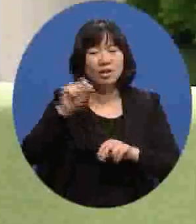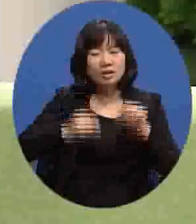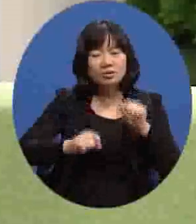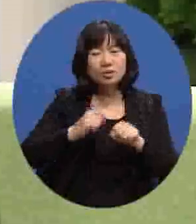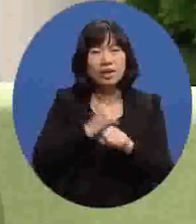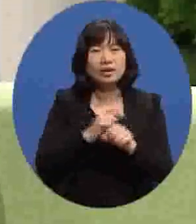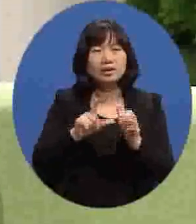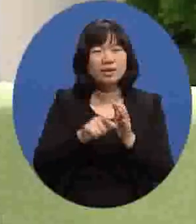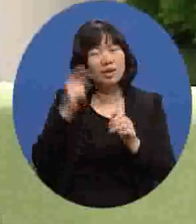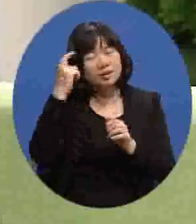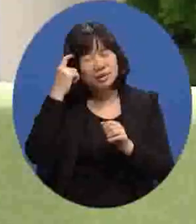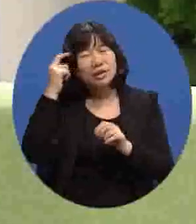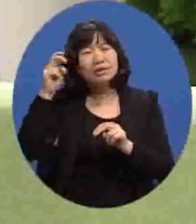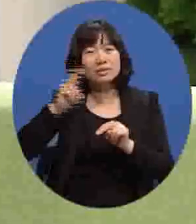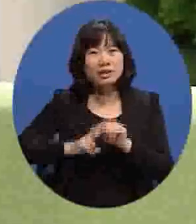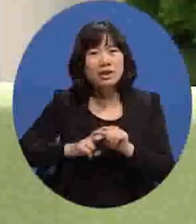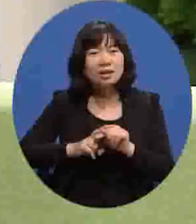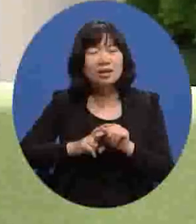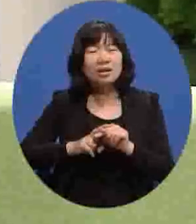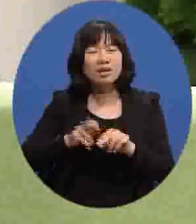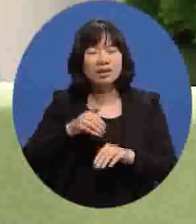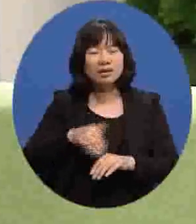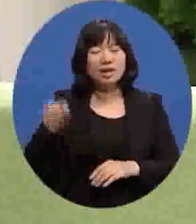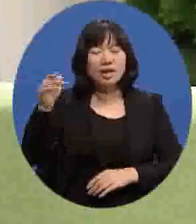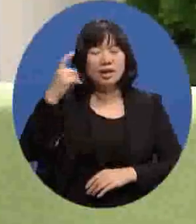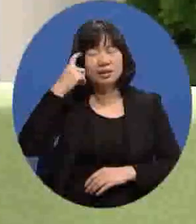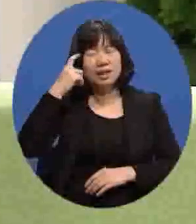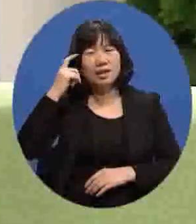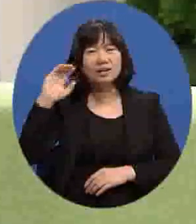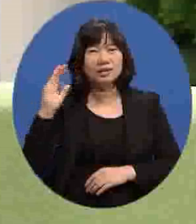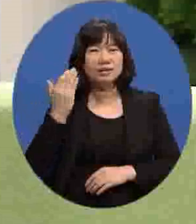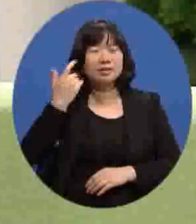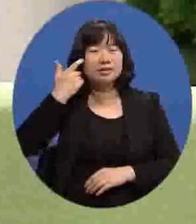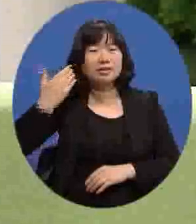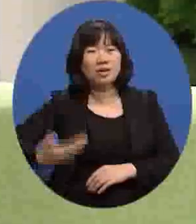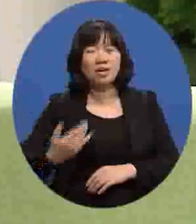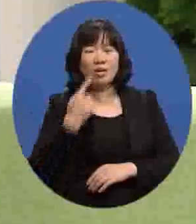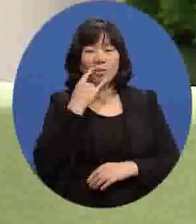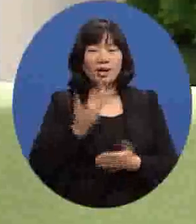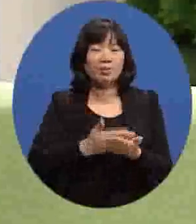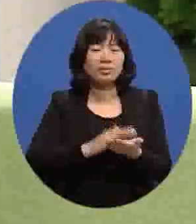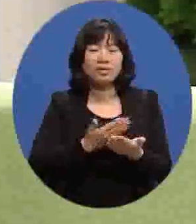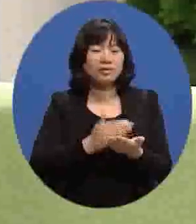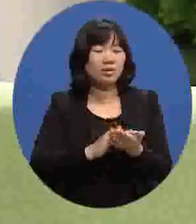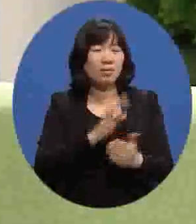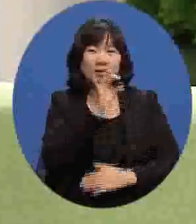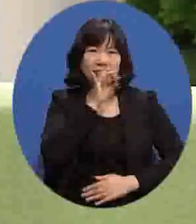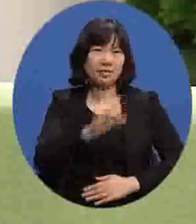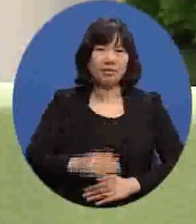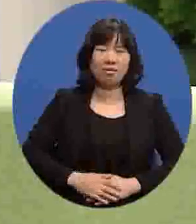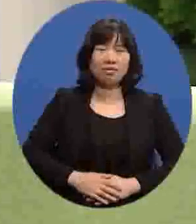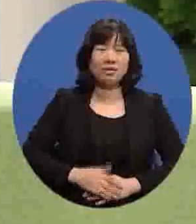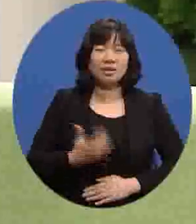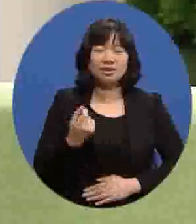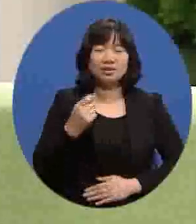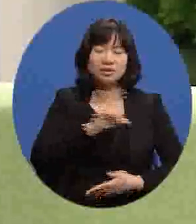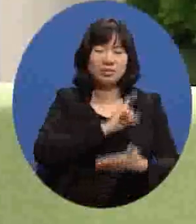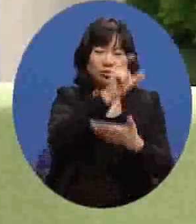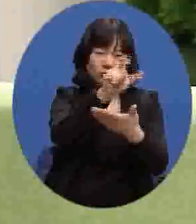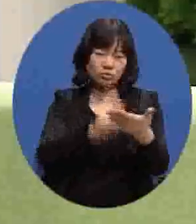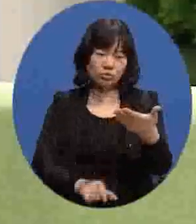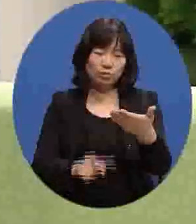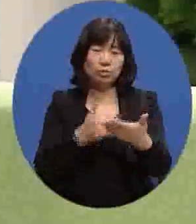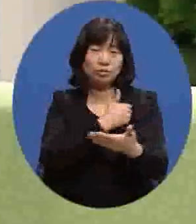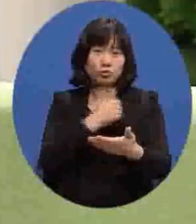행동을 할 때 생각하는 자리에 가야 하는가. 그러니까 엄마가 변덕스럽게 하면 안 된다라는 거예요. 그 목록을